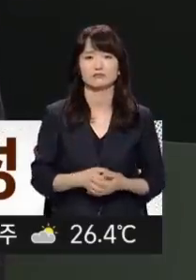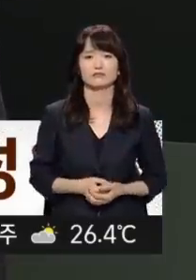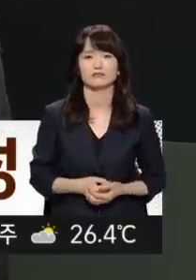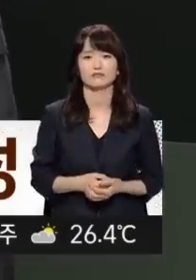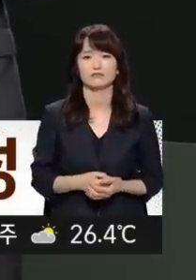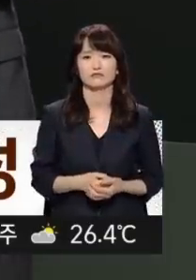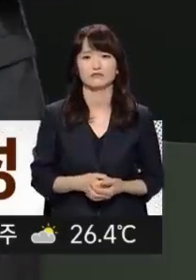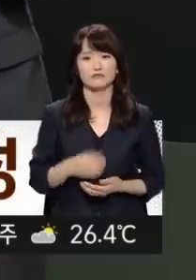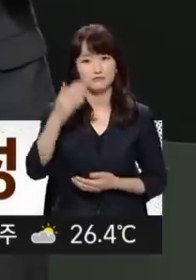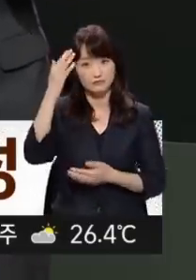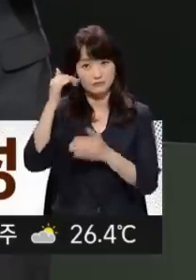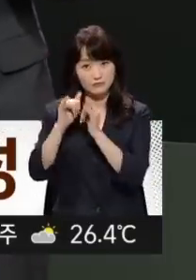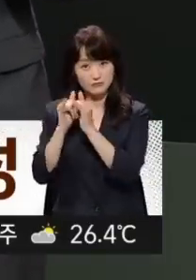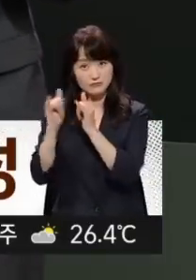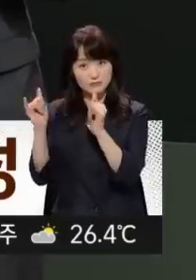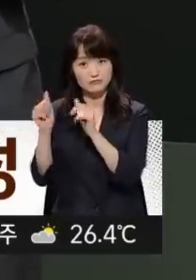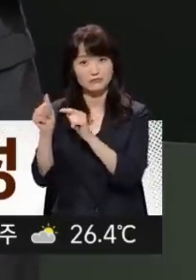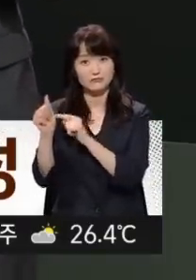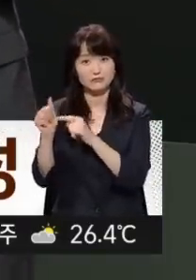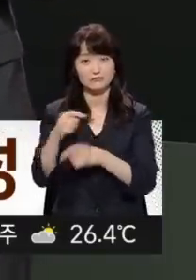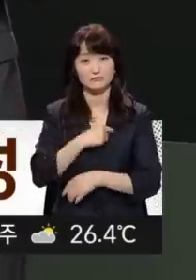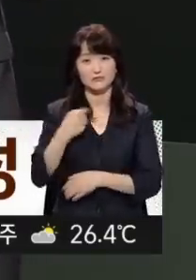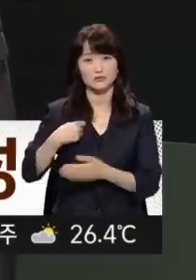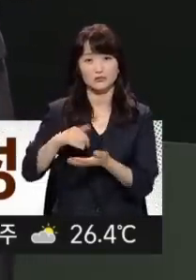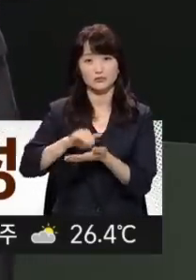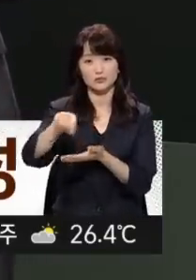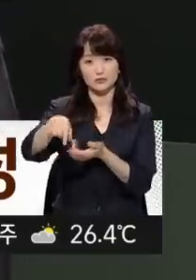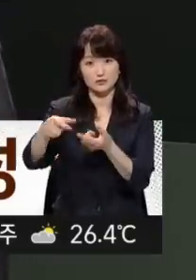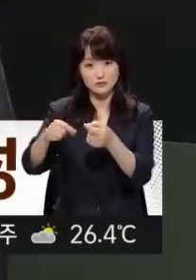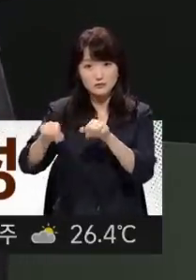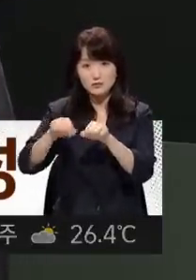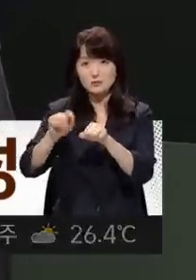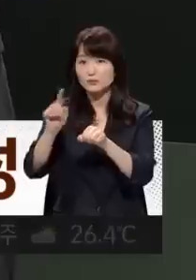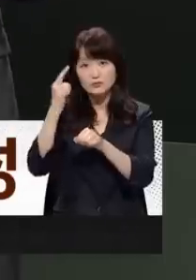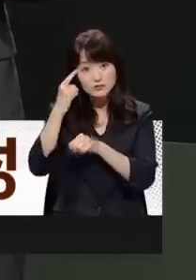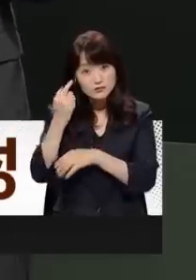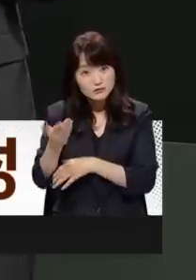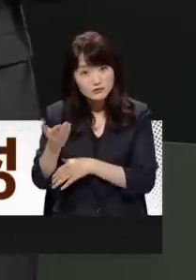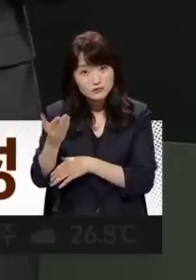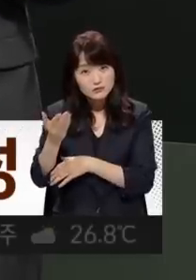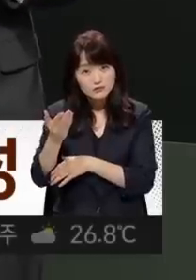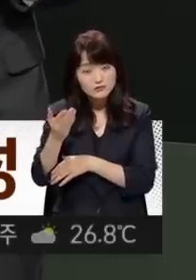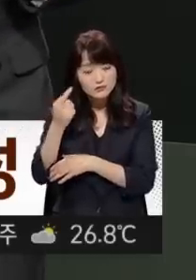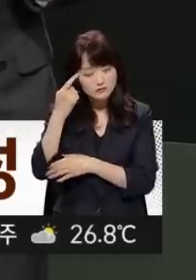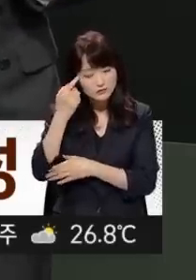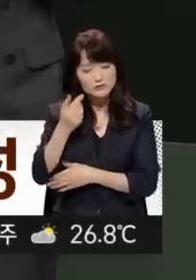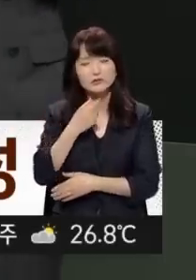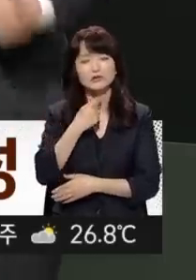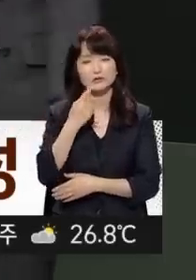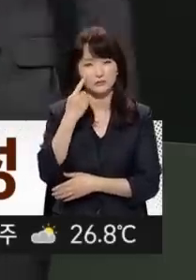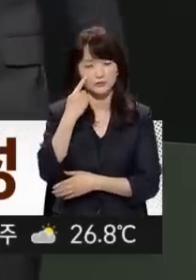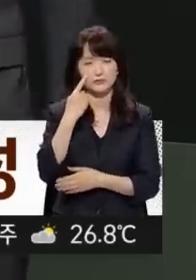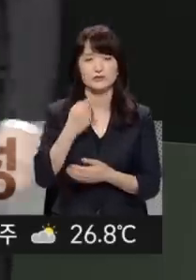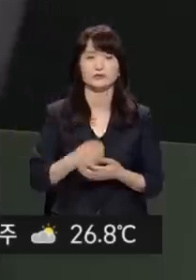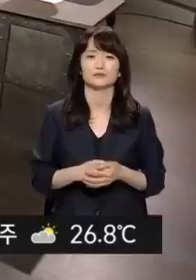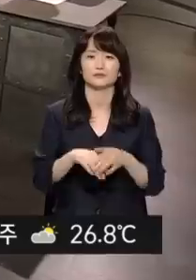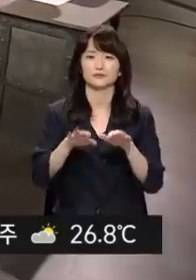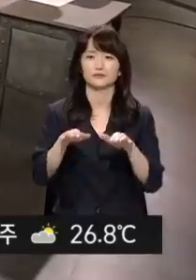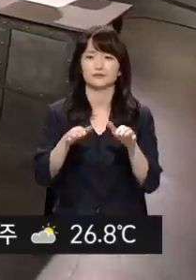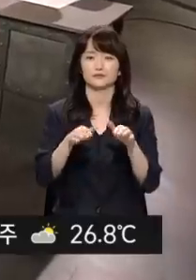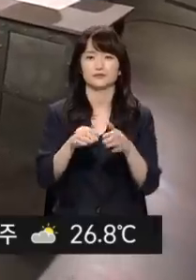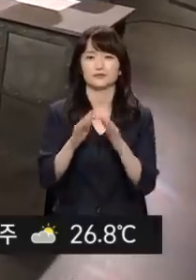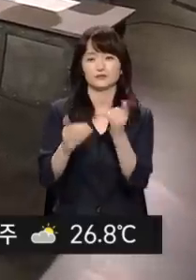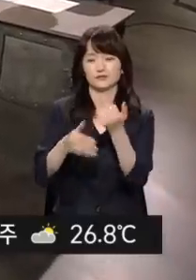자 과연 한국인이 중국 공항에서 절했다면 어땠을까라는 반문을 해봅니다 자 오늘